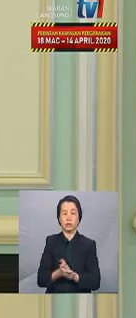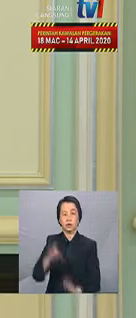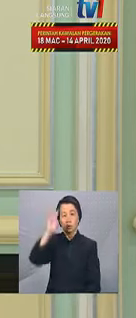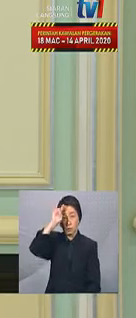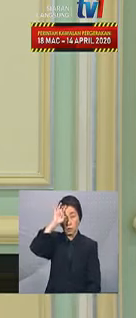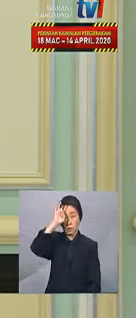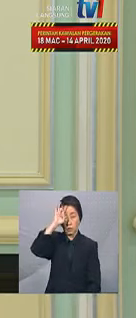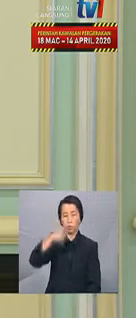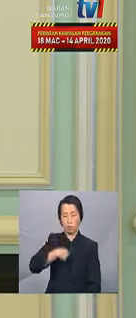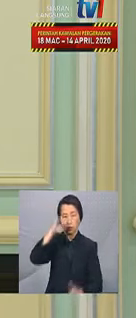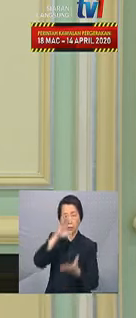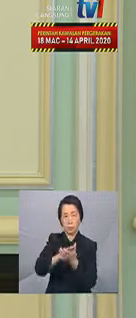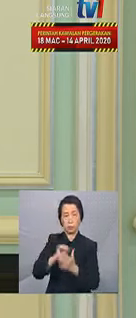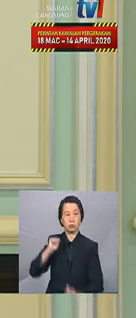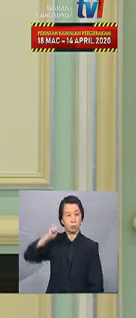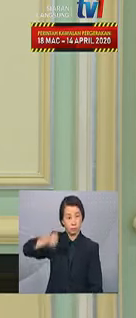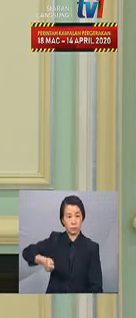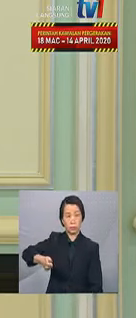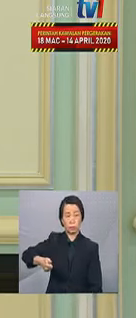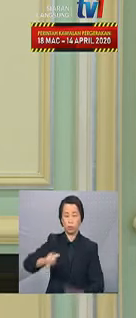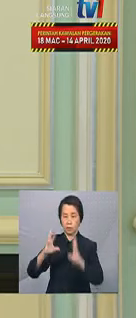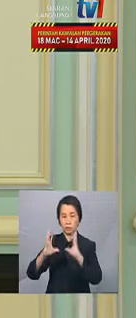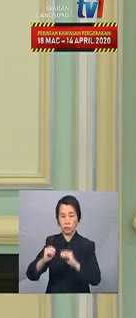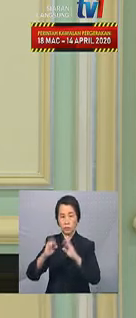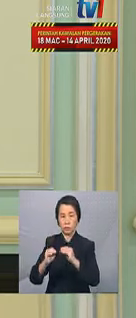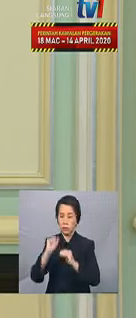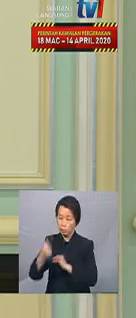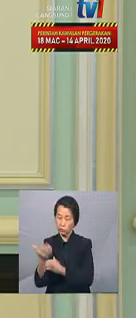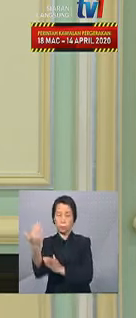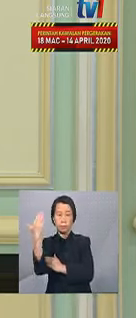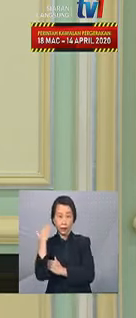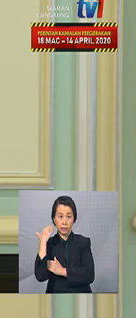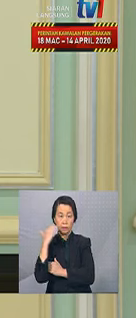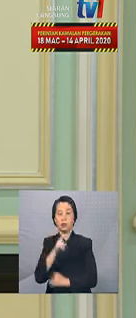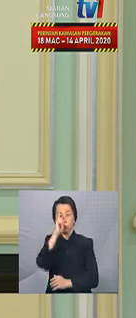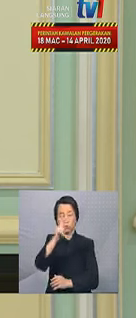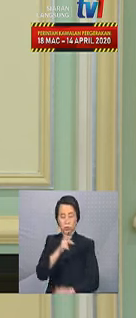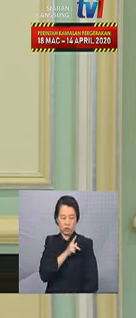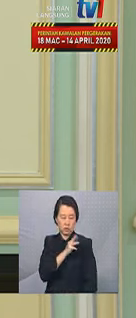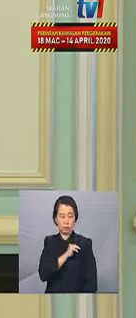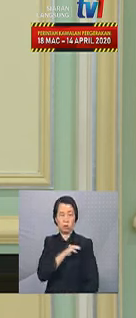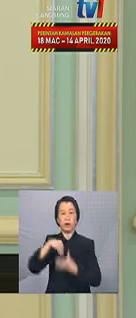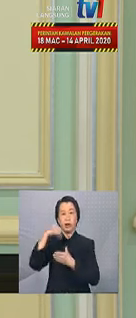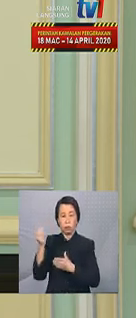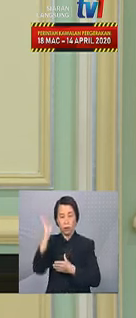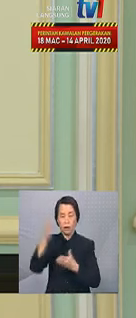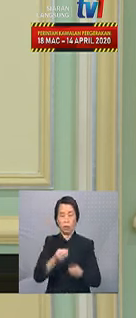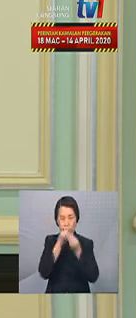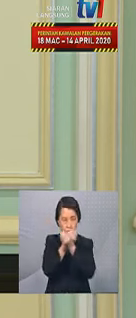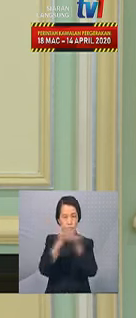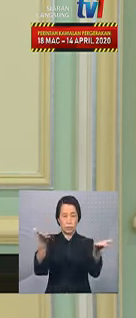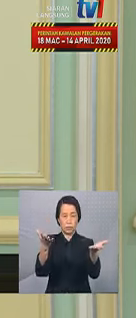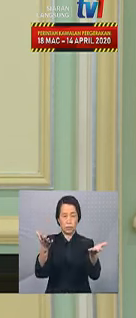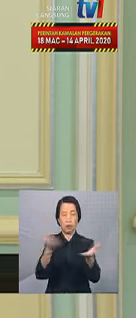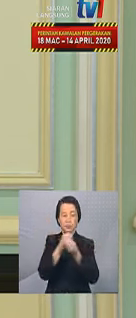insyaAllah saya percaya besok, mesyuarat pagi besok, pasti Kementerian Luar akan memaklumkan kepada